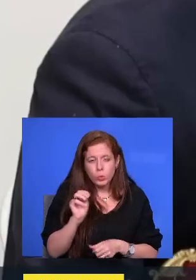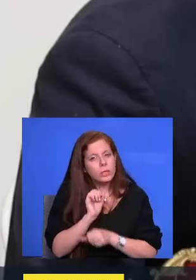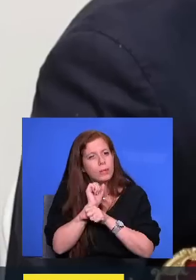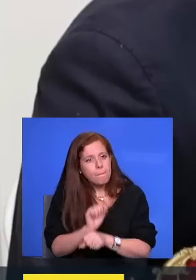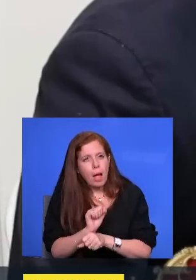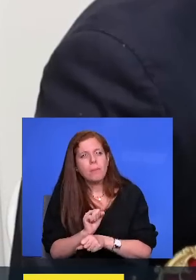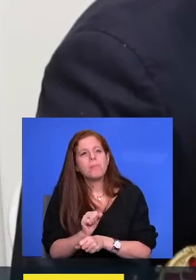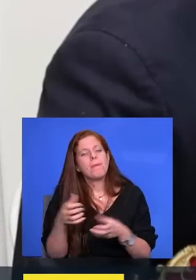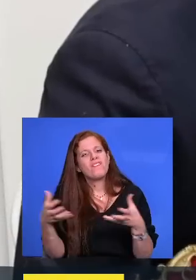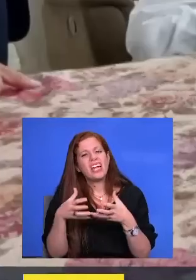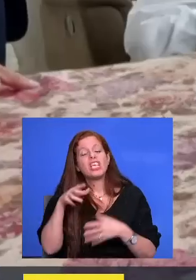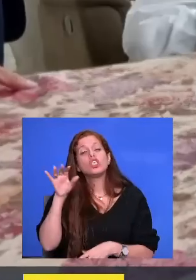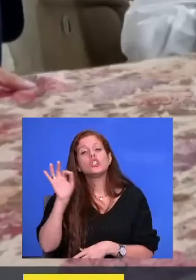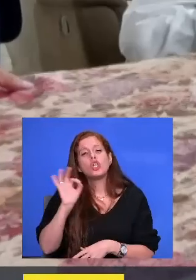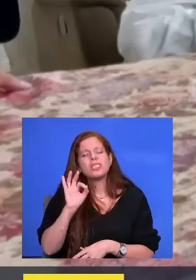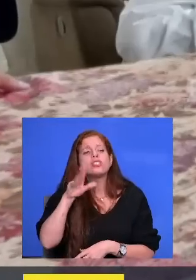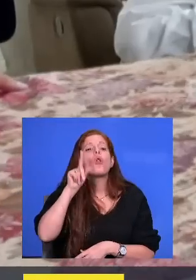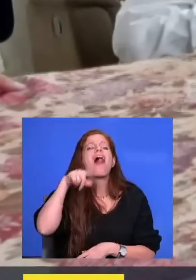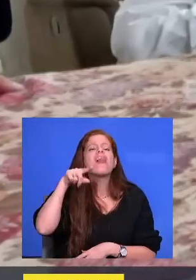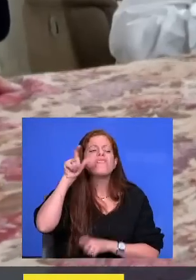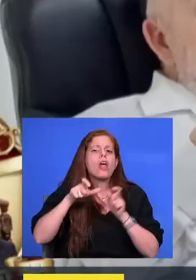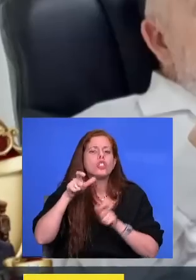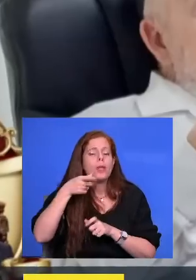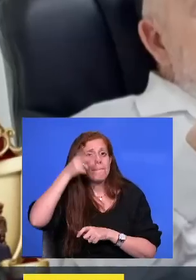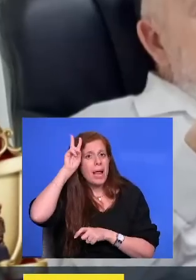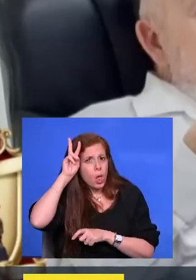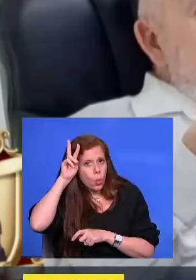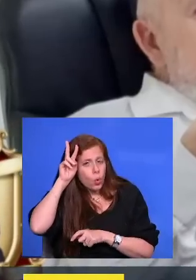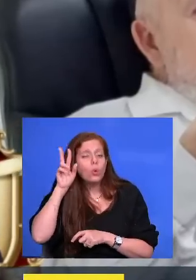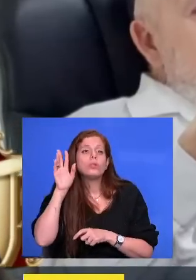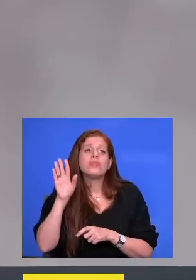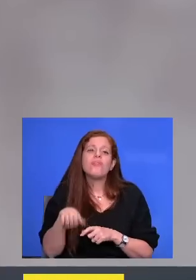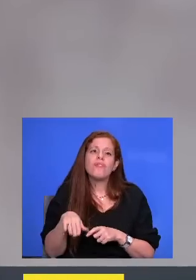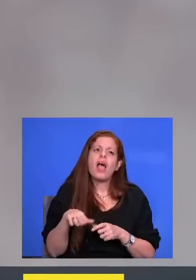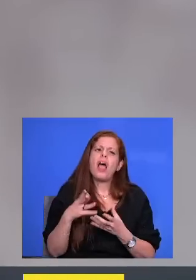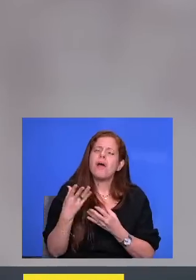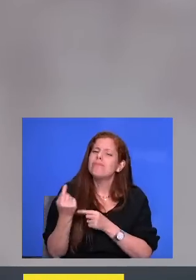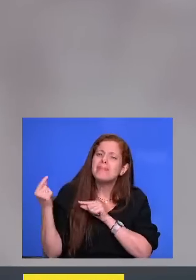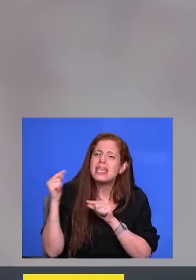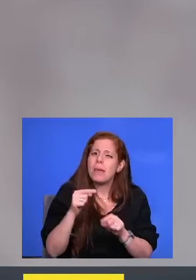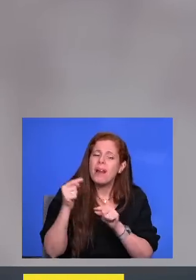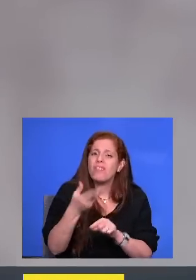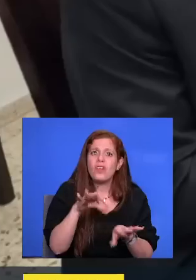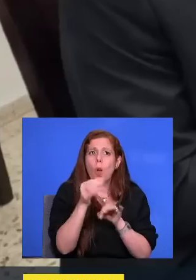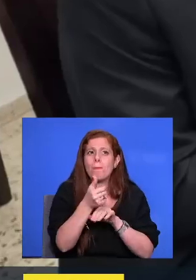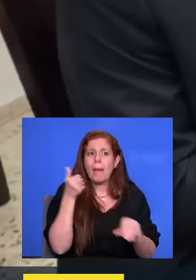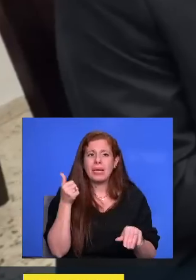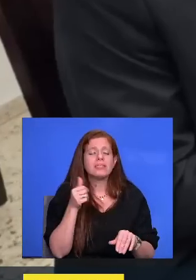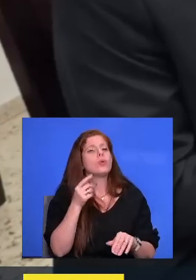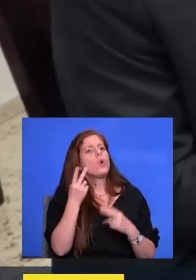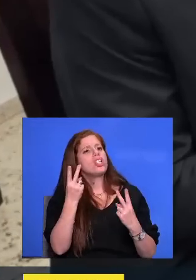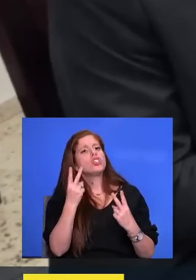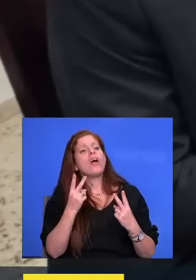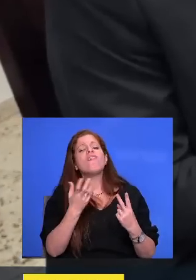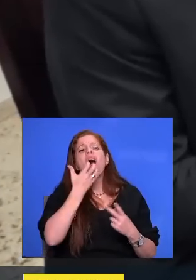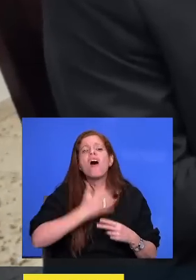ש"ס. לרב מזוז אלפי מתפקדים בליכוד, וחברי הכנסת של הליכוד עולים אליו לרגל לפני כל פריימריז. הוא נחשב לרבו של שר